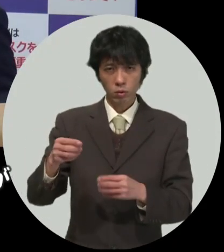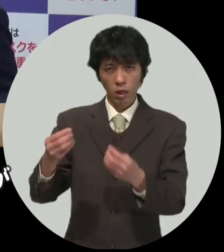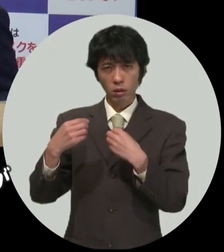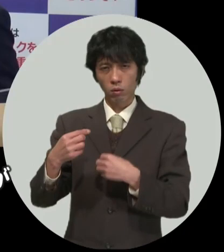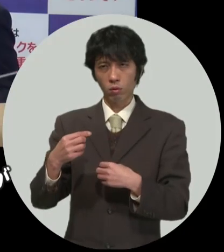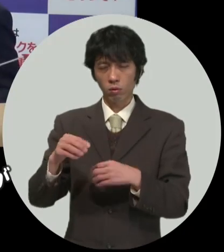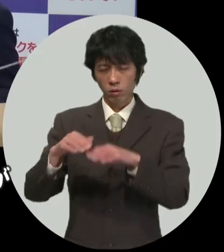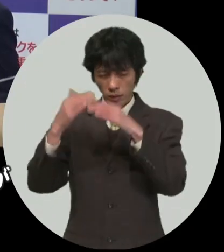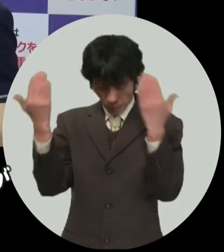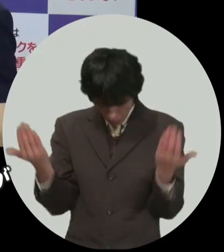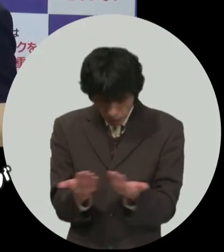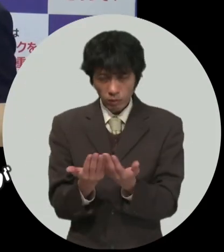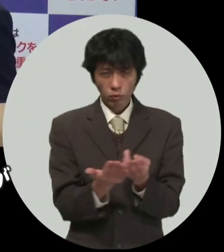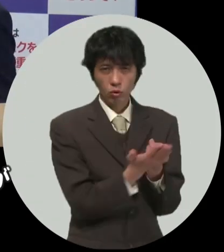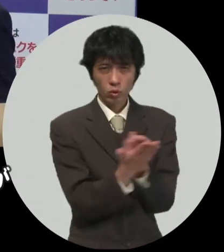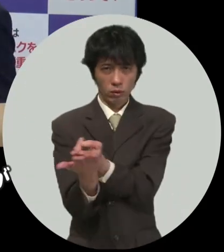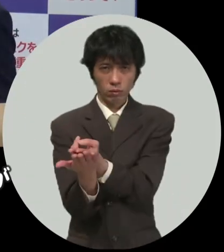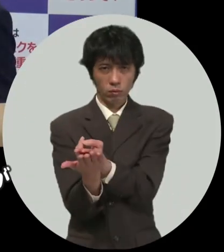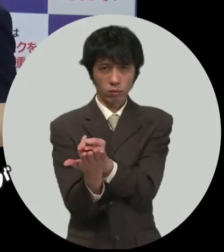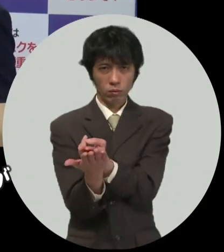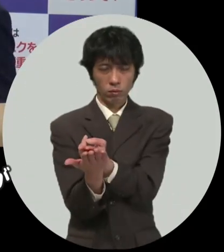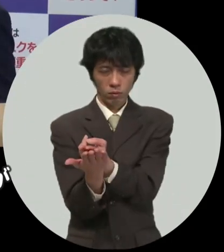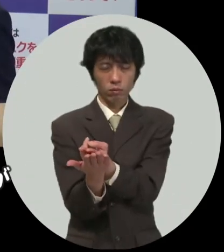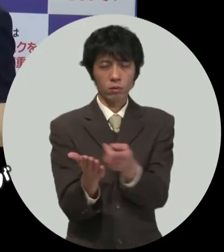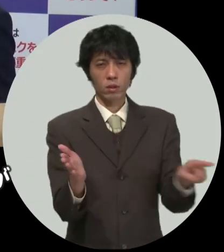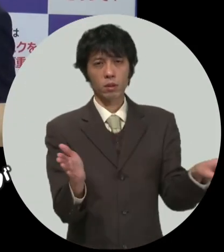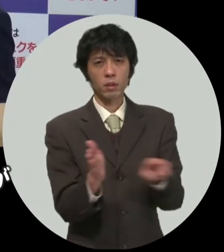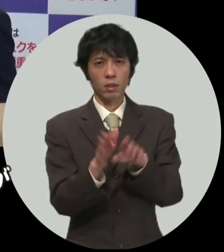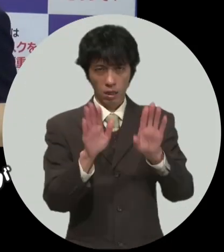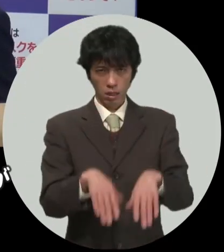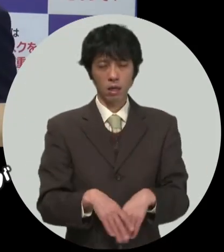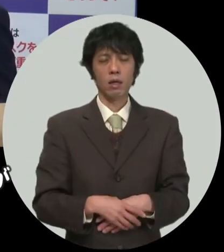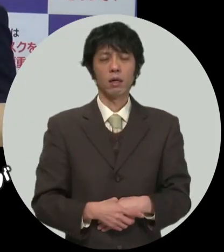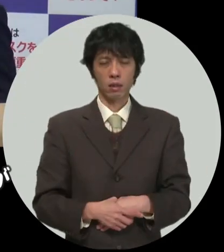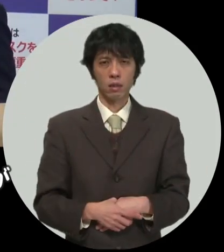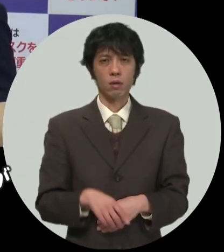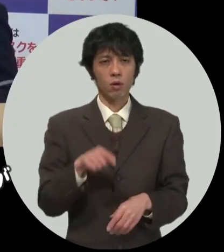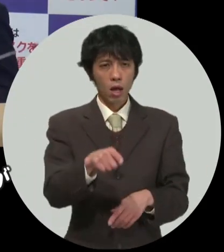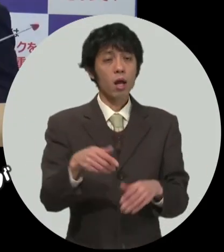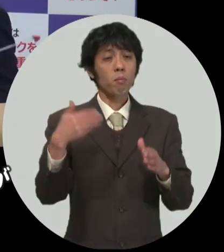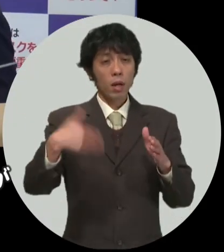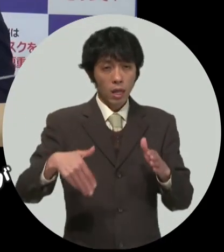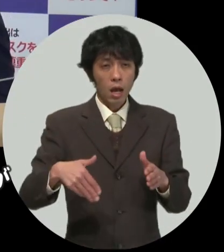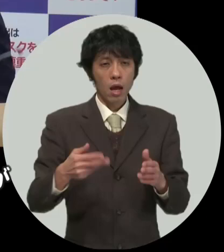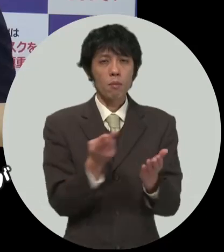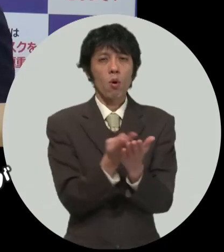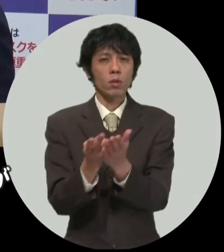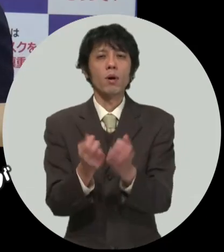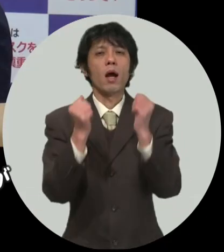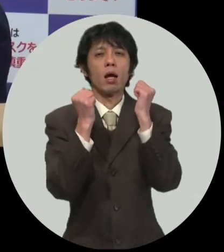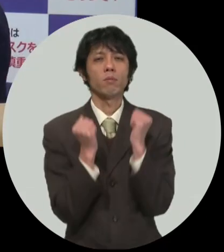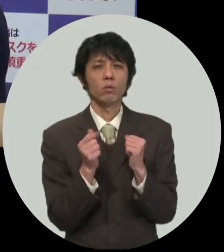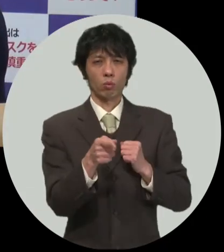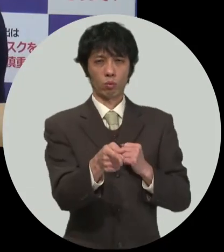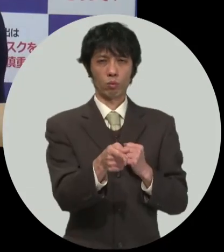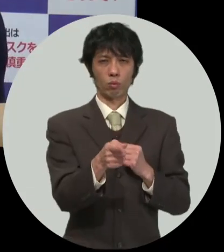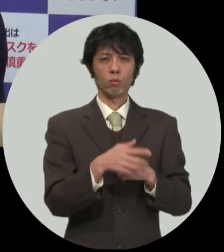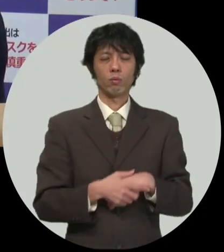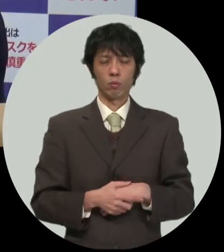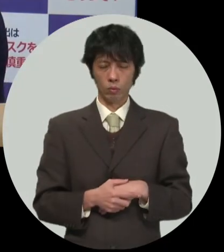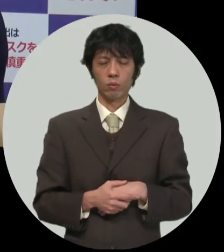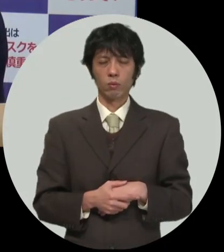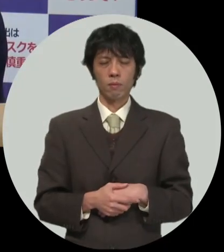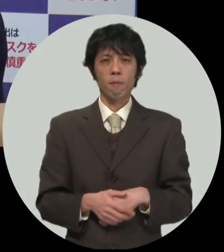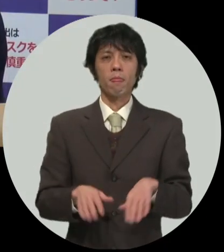入院させるという措置をしておった方がまだ病院の中に残っておりますので、今現在で